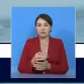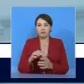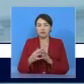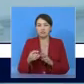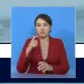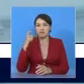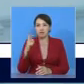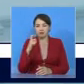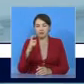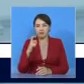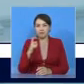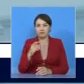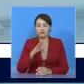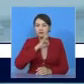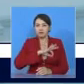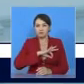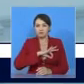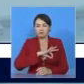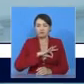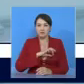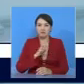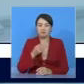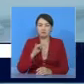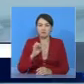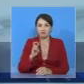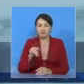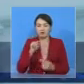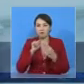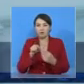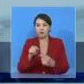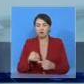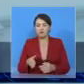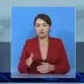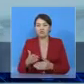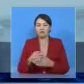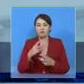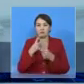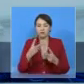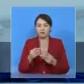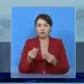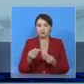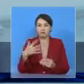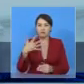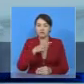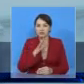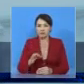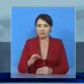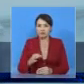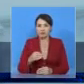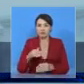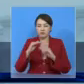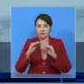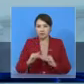хозяйством, использующим инсектицид против вредителей, предусмотрено субсидирование в виде 50%